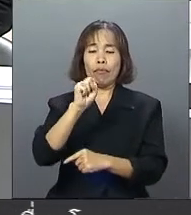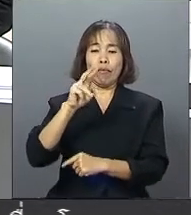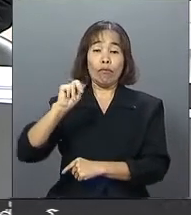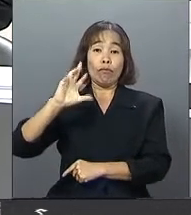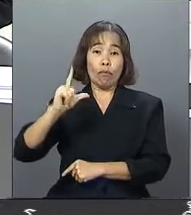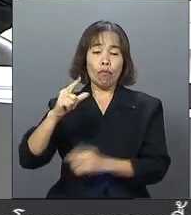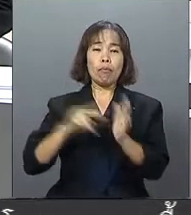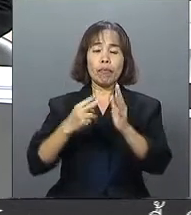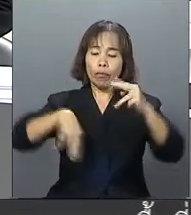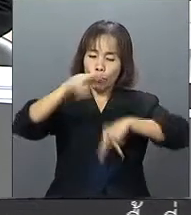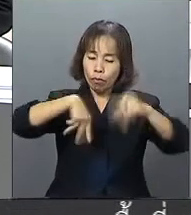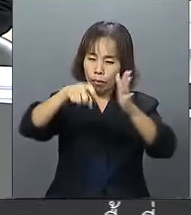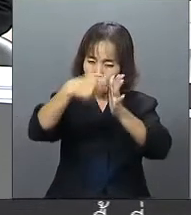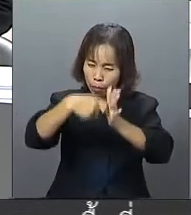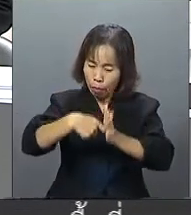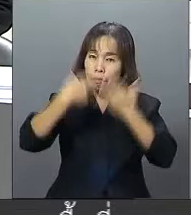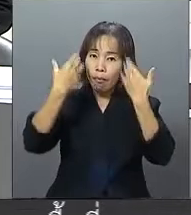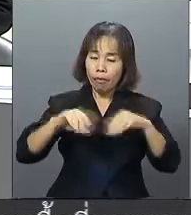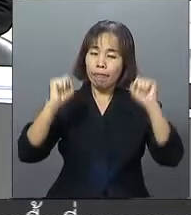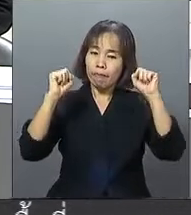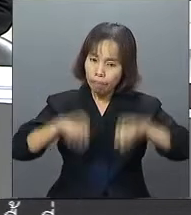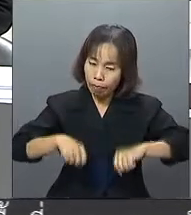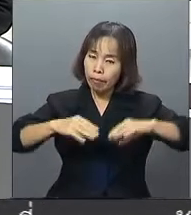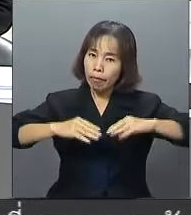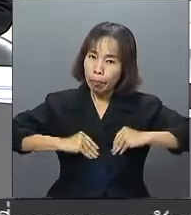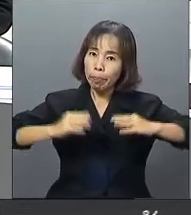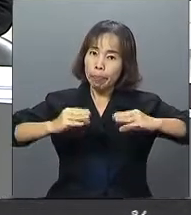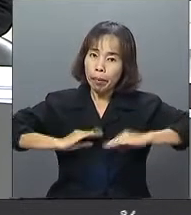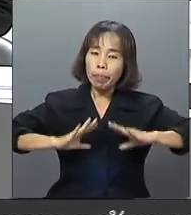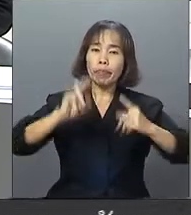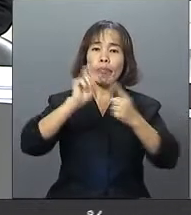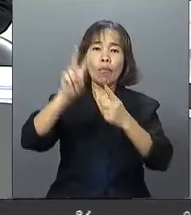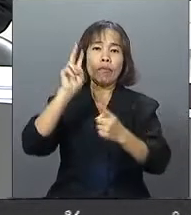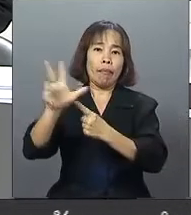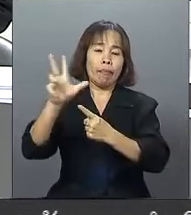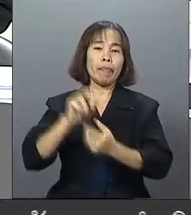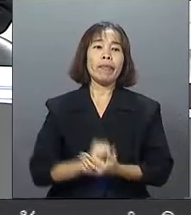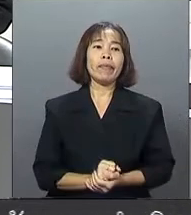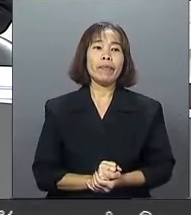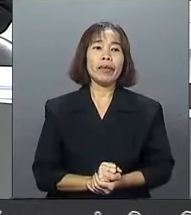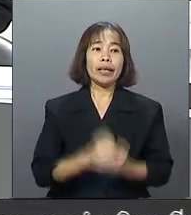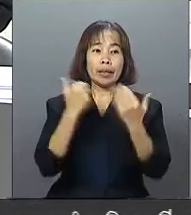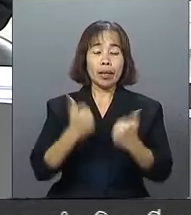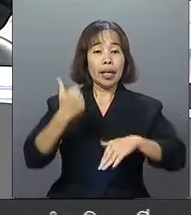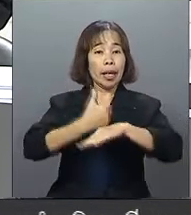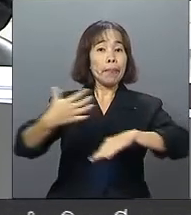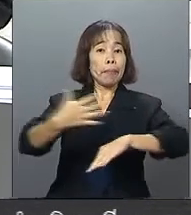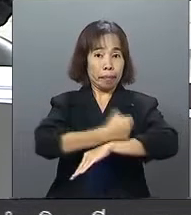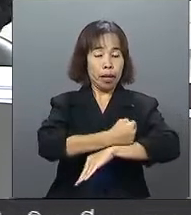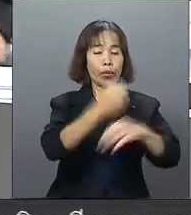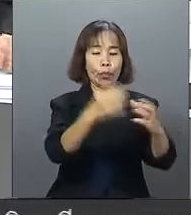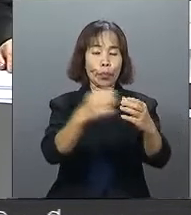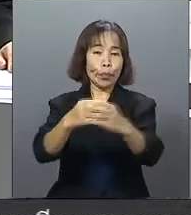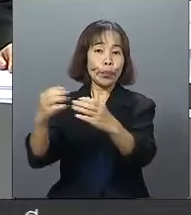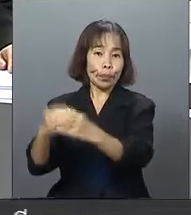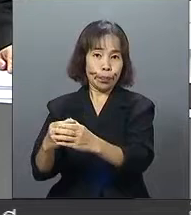และเหตุผลก่อนตัดสินใจลงมติเห็นชอบในวาระที่2และวาระที่3ต่อไปค่ะ ค่ะขณะที่พรรคการเมืองแล้วก็กลุ่มการเมือง